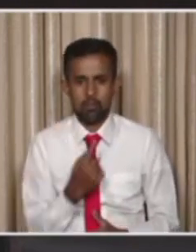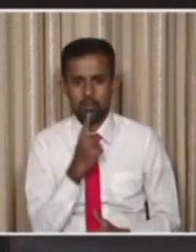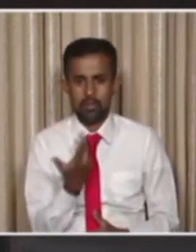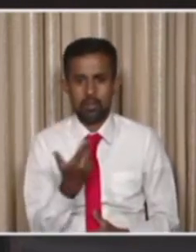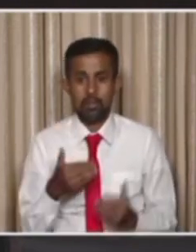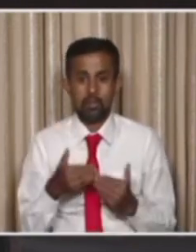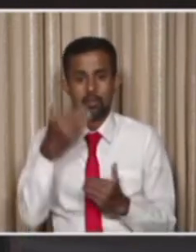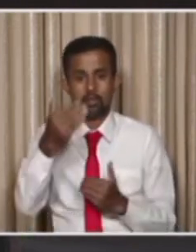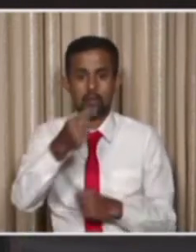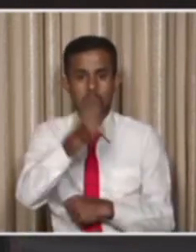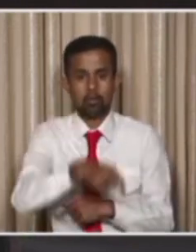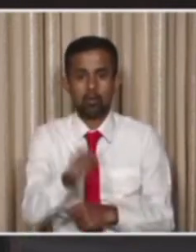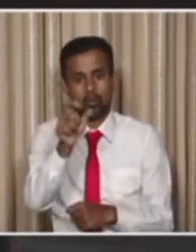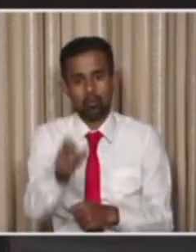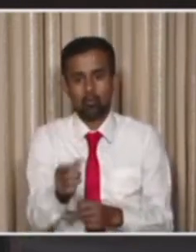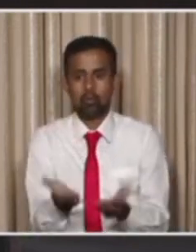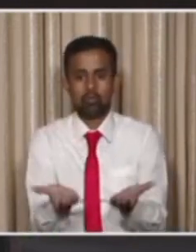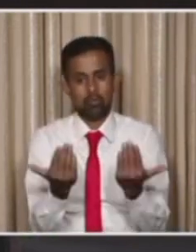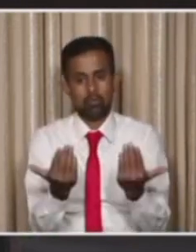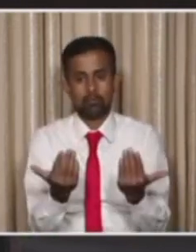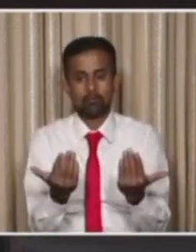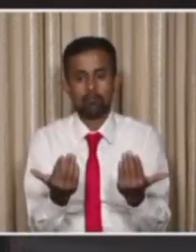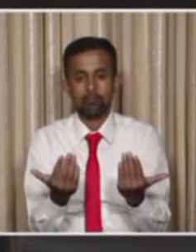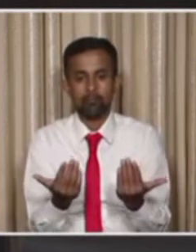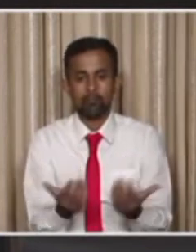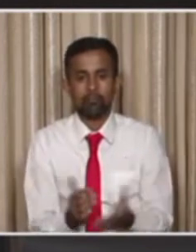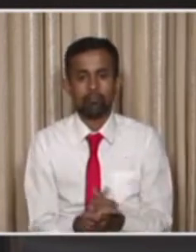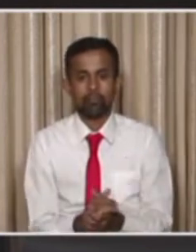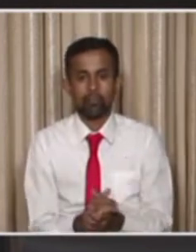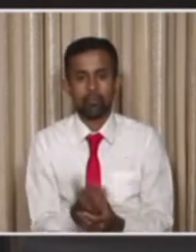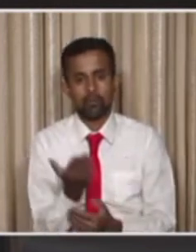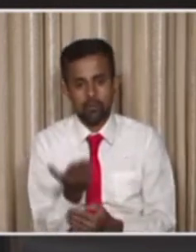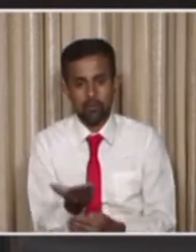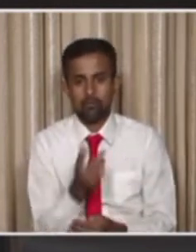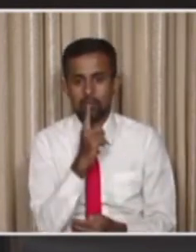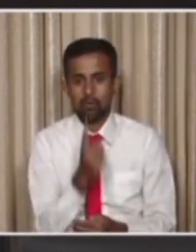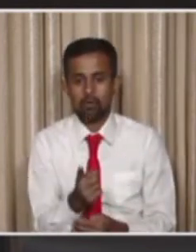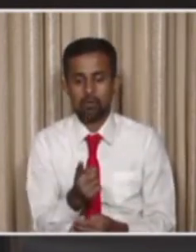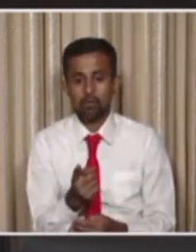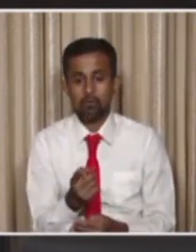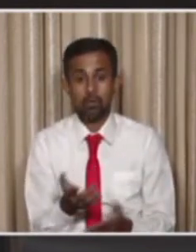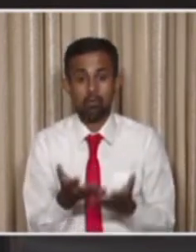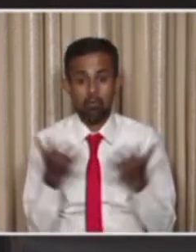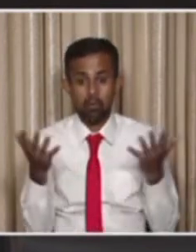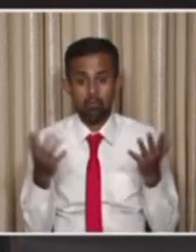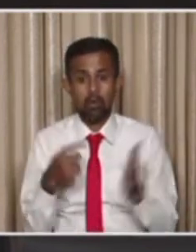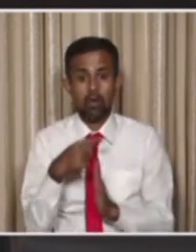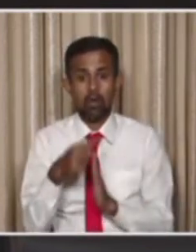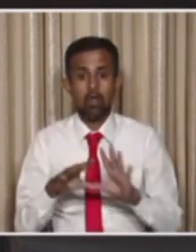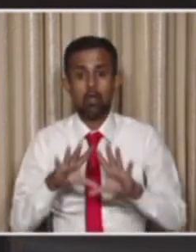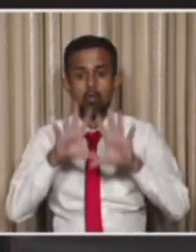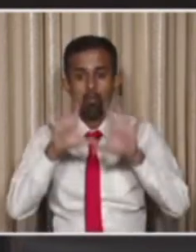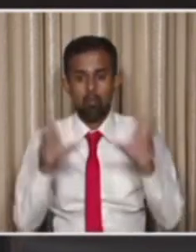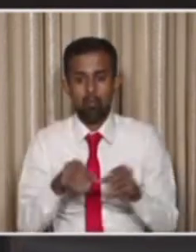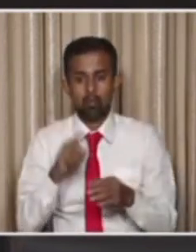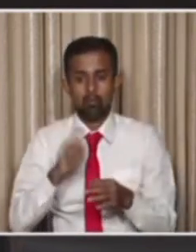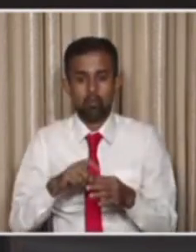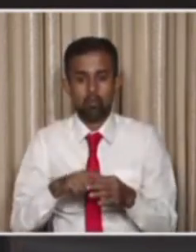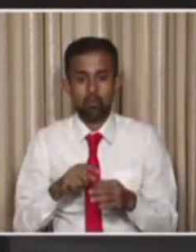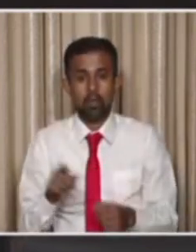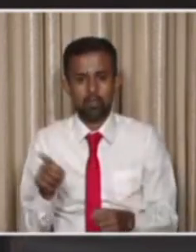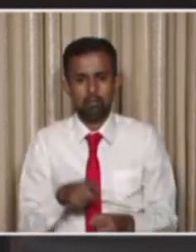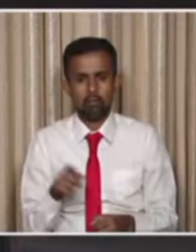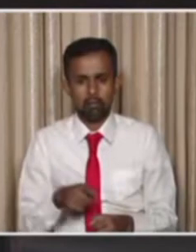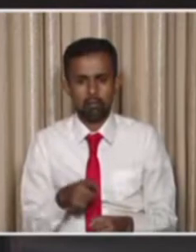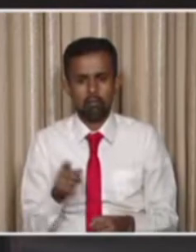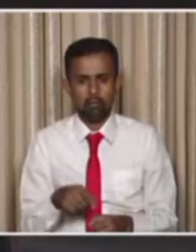ඉදිරි ක්‍රියාමාර්ග ඔබතුමා ගත යුතු ක්‍රියාමාර්ග ටික ගන්නයි කියන ඉල්ලීම විශේෂයෙන් කරනවා. මම මේට වඩා මට තිබ්බ රටේ පොදු ප්‍රශ්නේ මම ඒකින්ද දවස් ගානක් මම හිතුවා